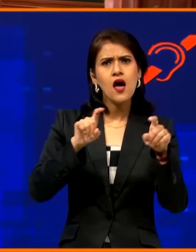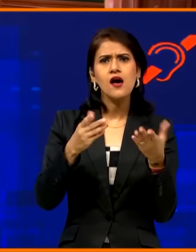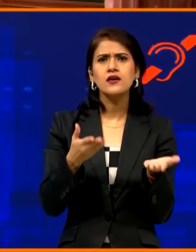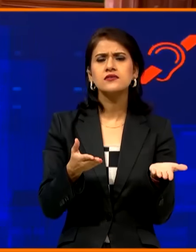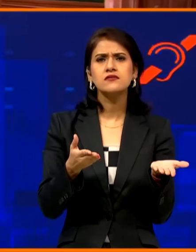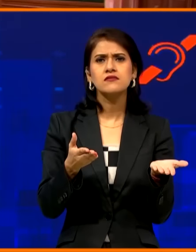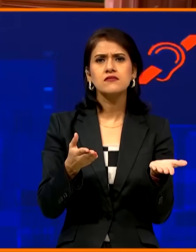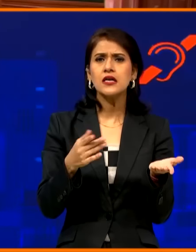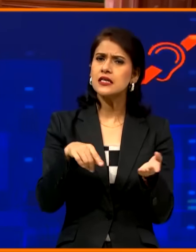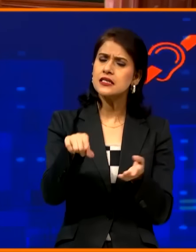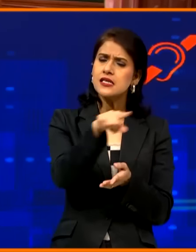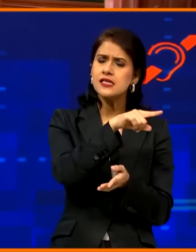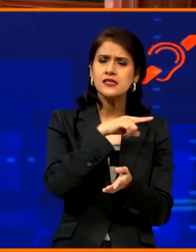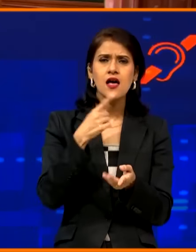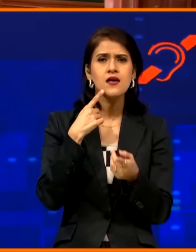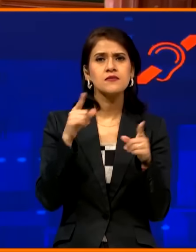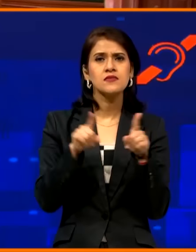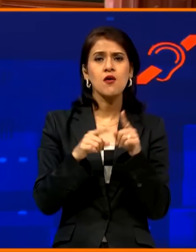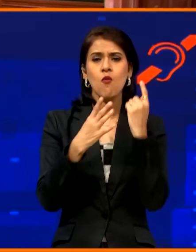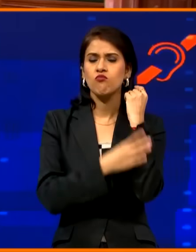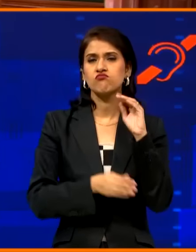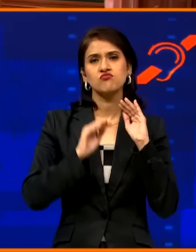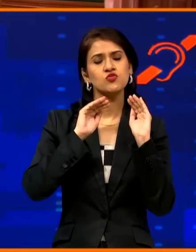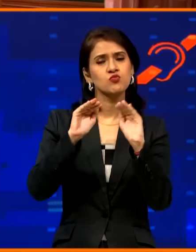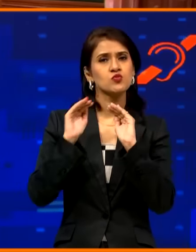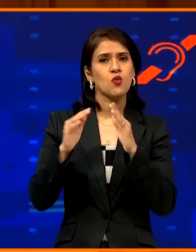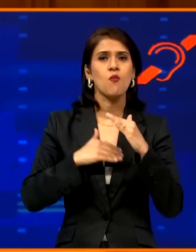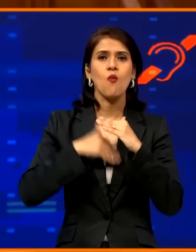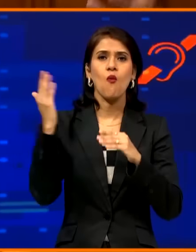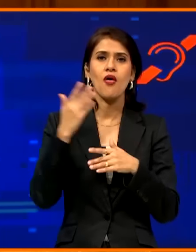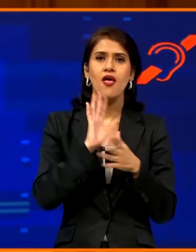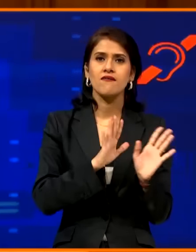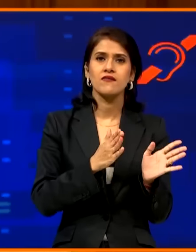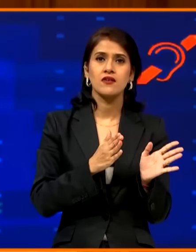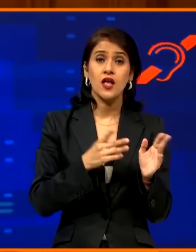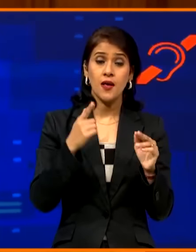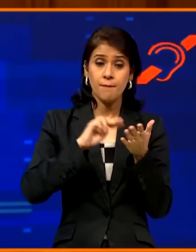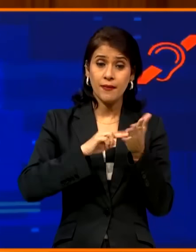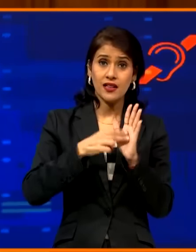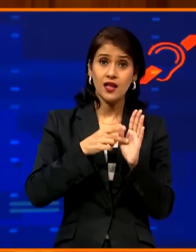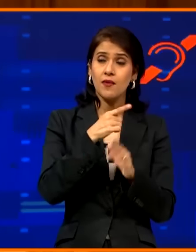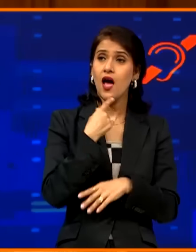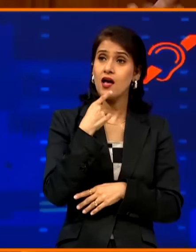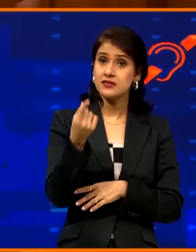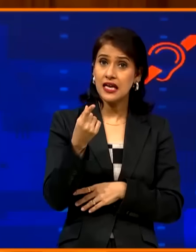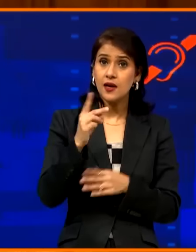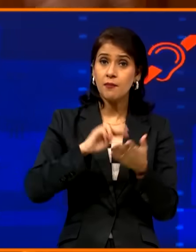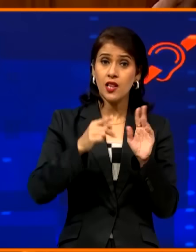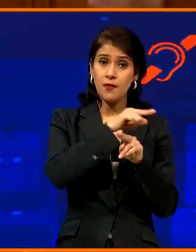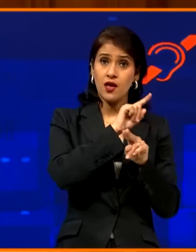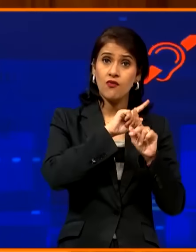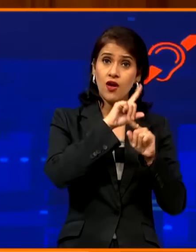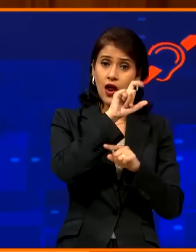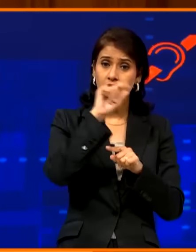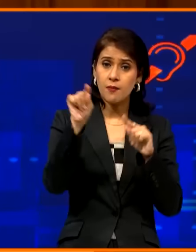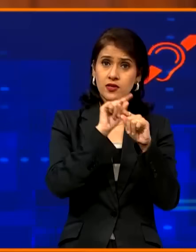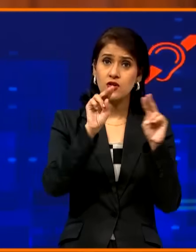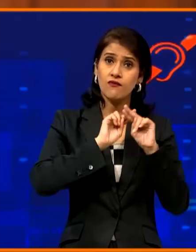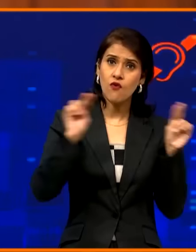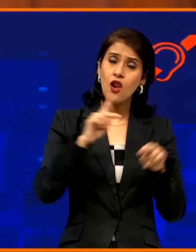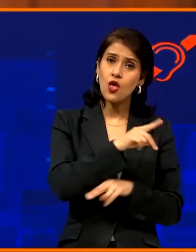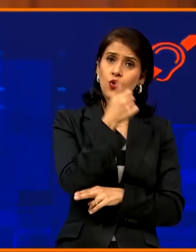य नहीं वो टोटल बुरा हो गया और किसी से एग्री होने का यह मतलब नहीं टोटल अच्छा हो गया अच्छे काम भी होते हैं बुरे काम मेरे ही आपको 100 काम बुरे